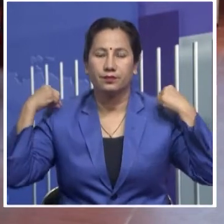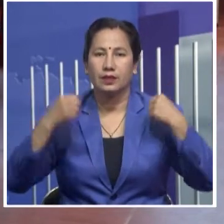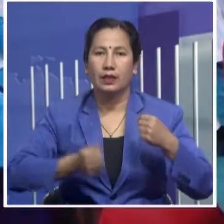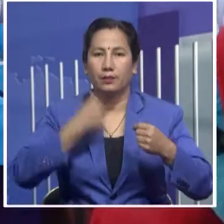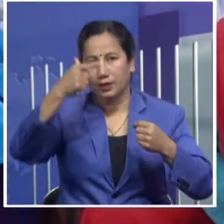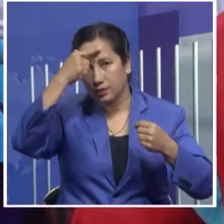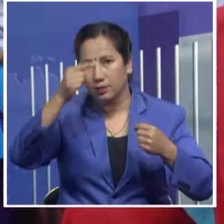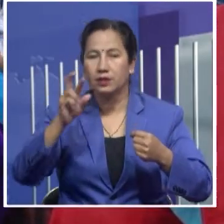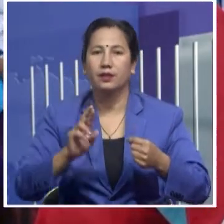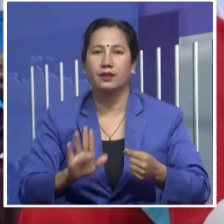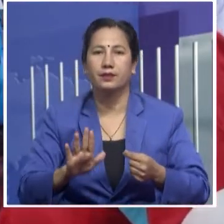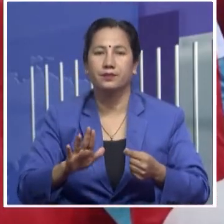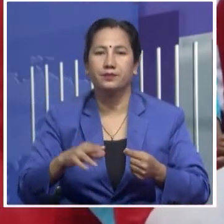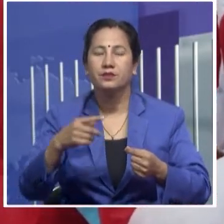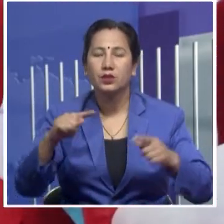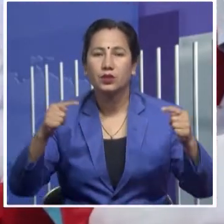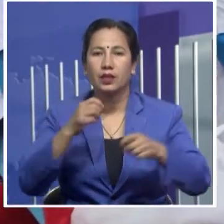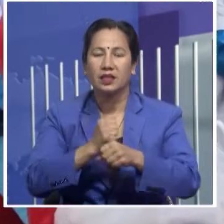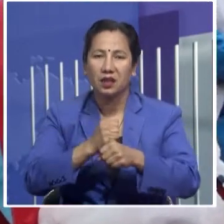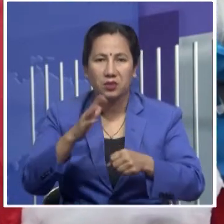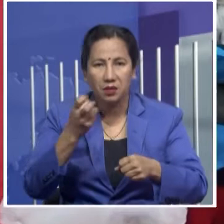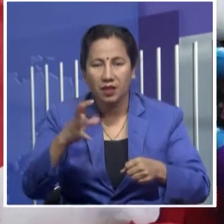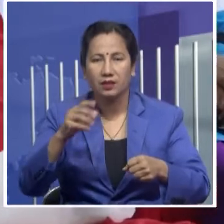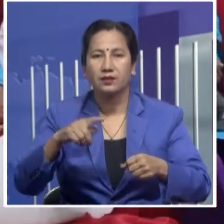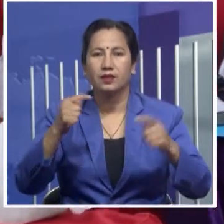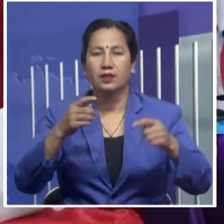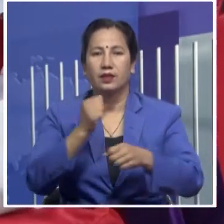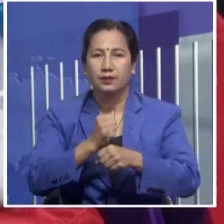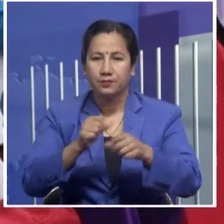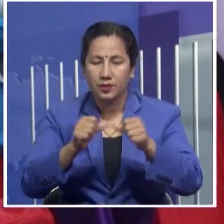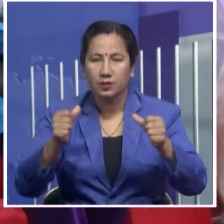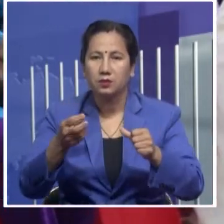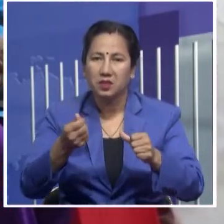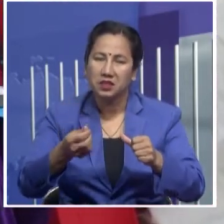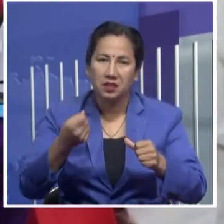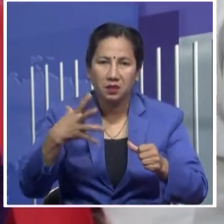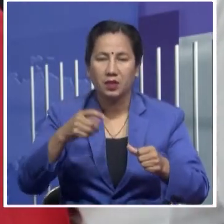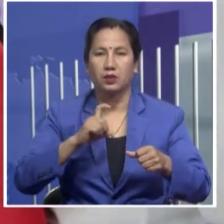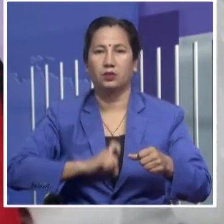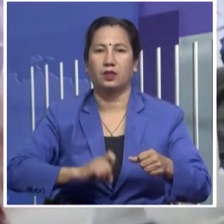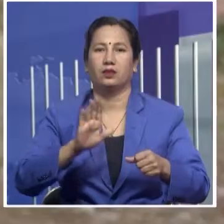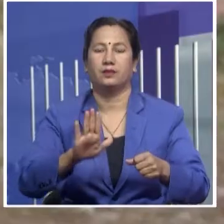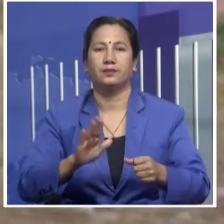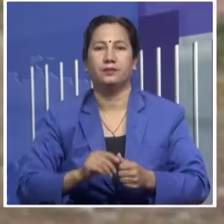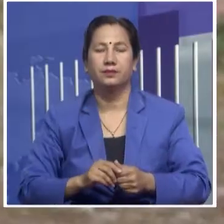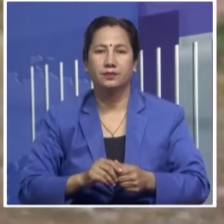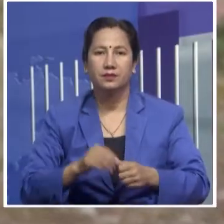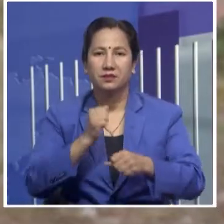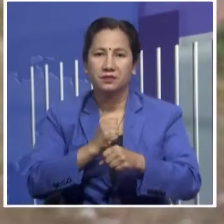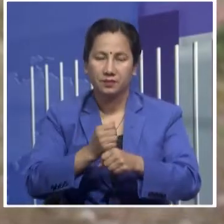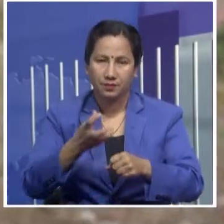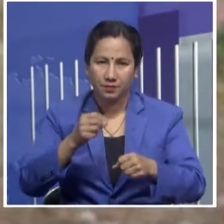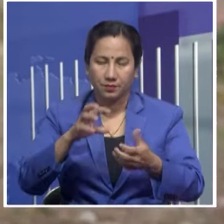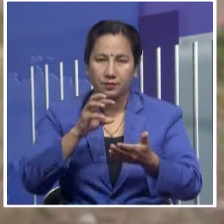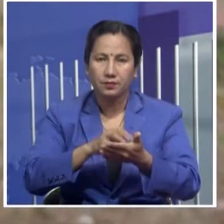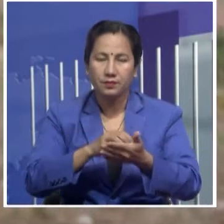आफ्नै समस्या रहेका छन्। कतिले काम नै नपाएको त कतिले काम अनुसार दाम नपाइरहेको गुनासो गर्नु भएको छ। काम पाएको ठाउँमा फेरि